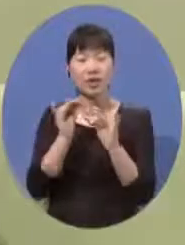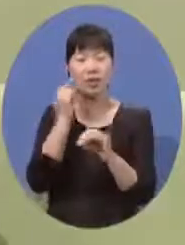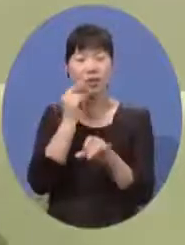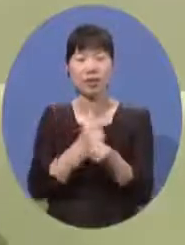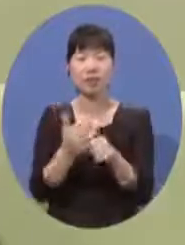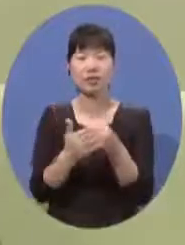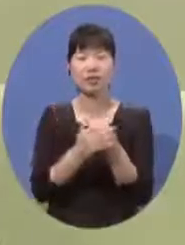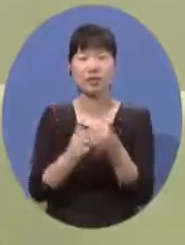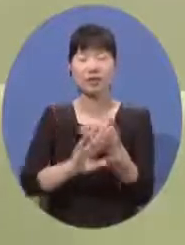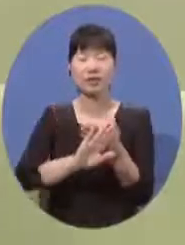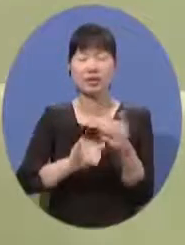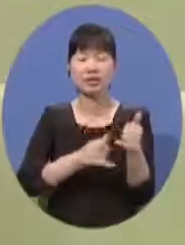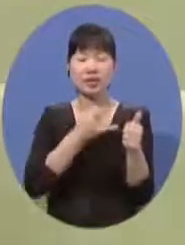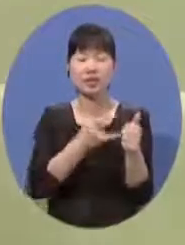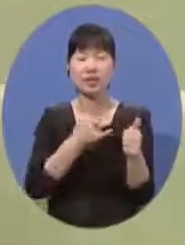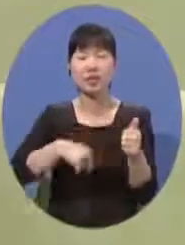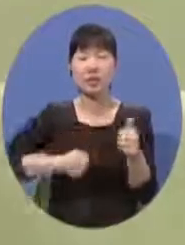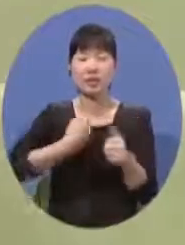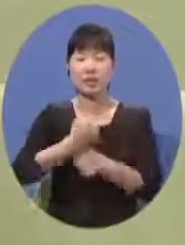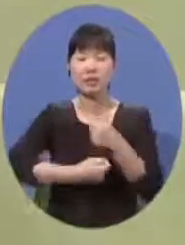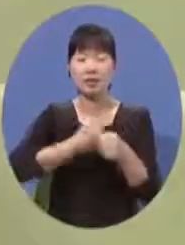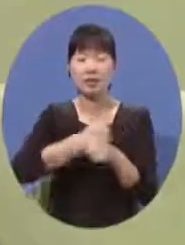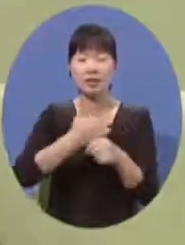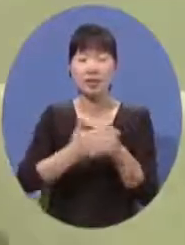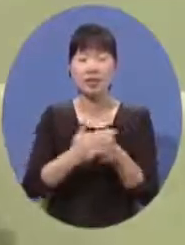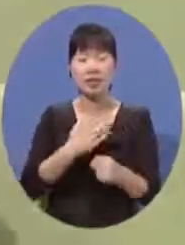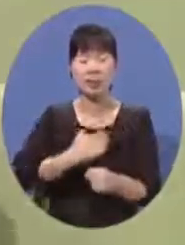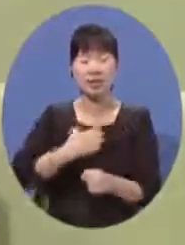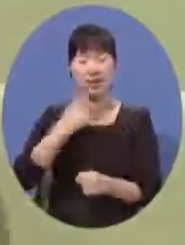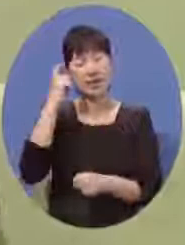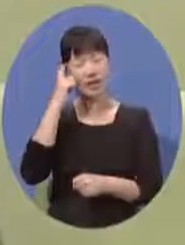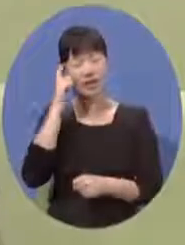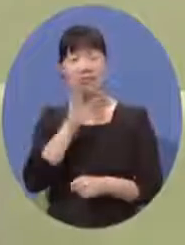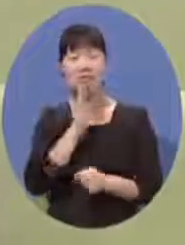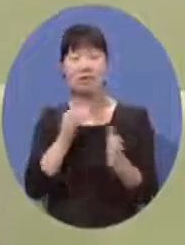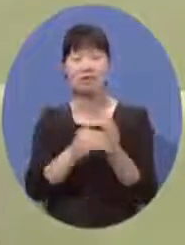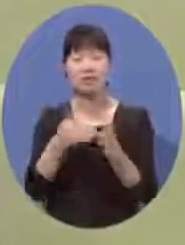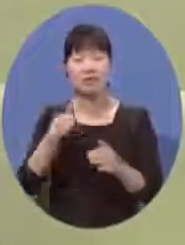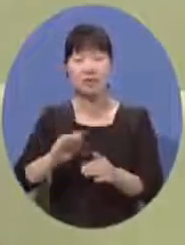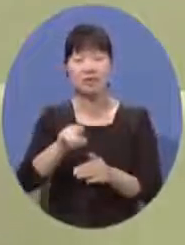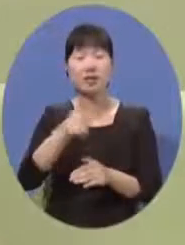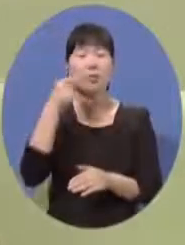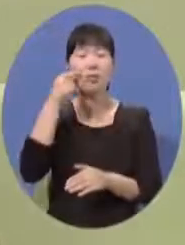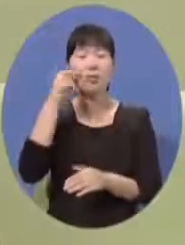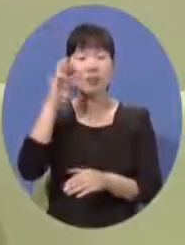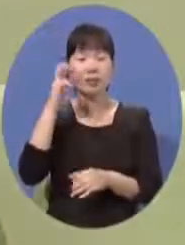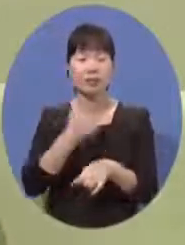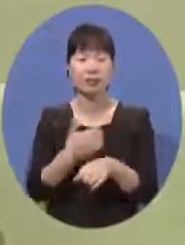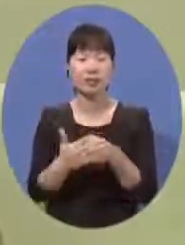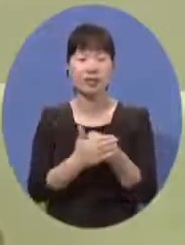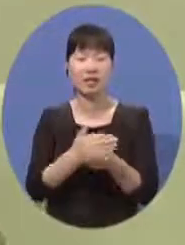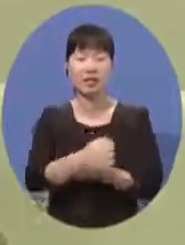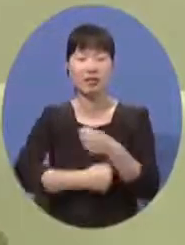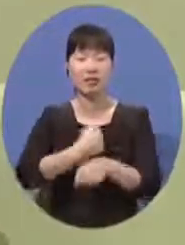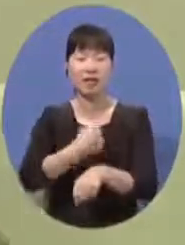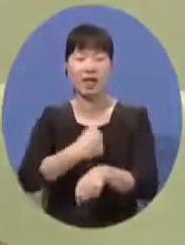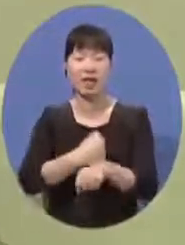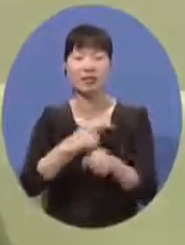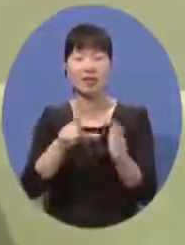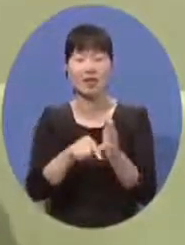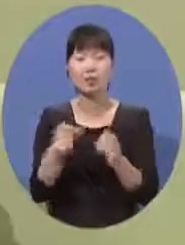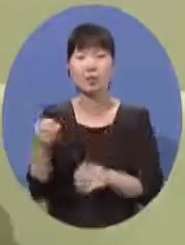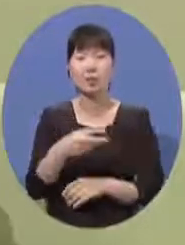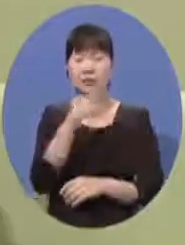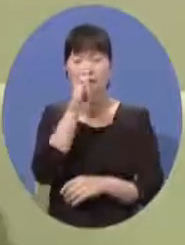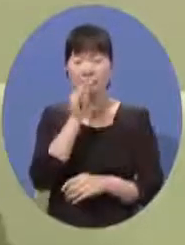못하니까 다른 사람한테 자기 마음대로 하면 걔는 속상할 텐데 생각해야 되는데 미처 그 생각을 못하는 거예요. 네. 그래서 이제 마음대로 하는 경우도 좀